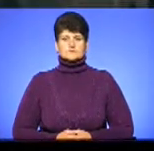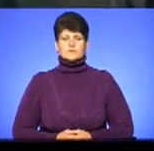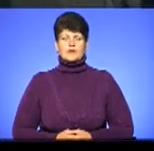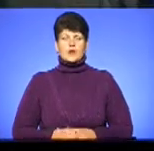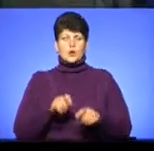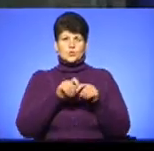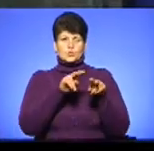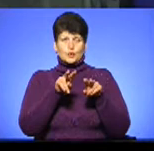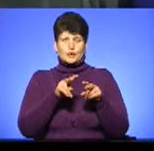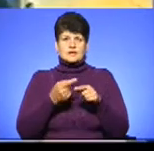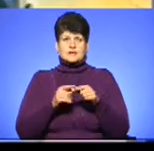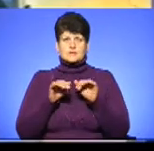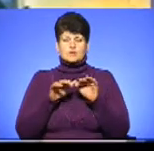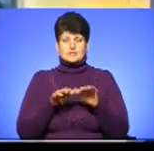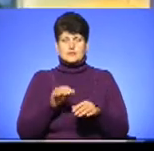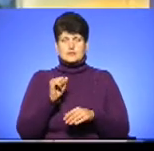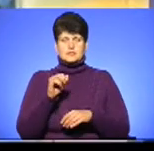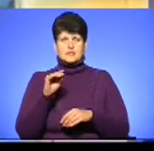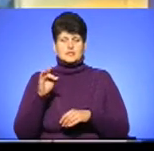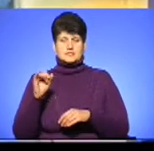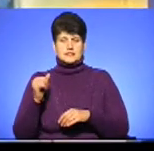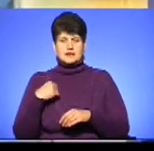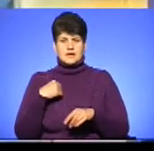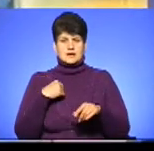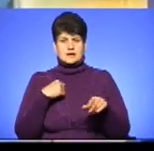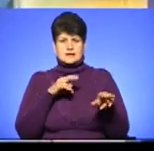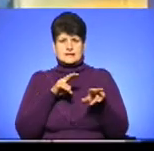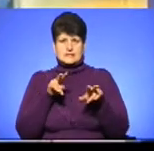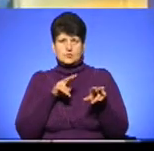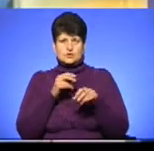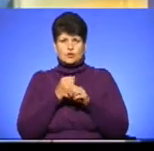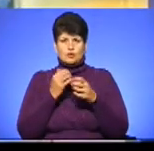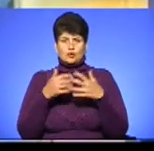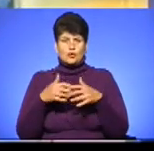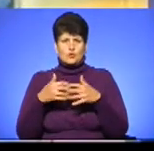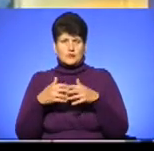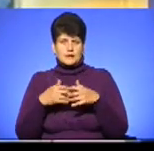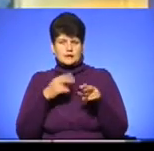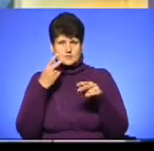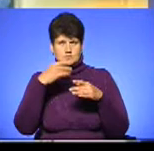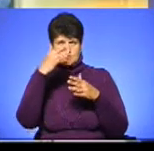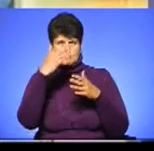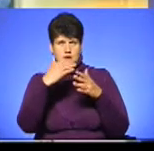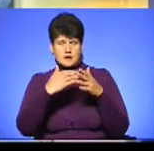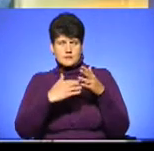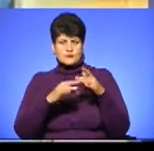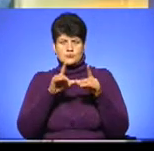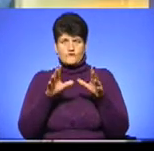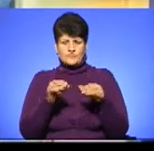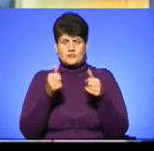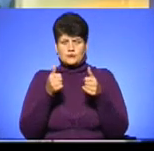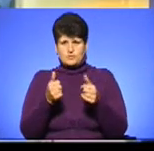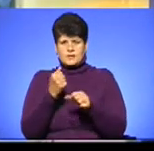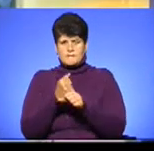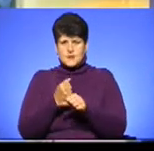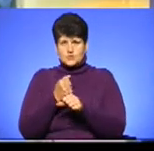Контролює цей процес Андрій Пріцак. Я слідкую за роботою машинки, за параметрами слідкую, щоб воно все справно